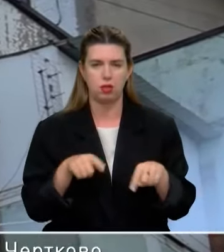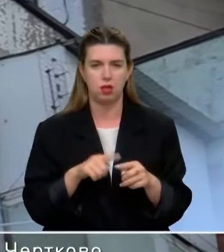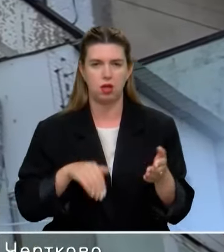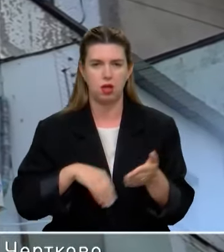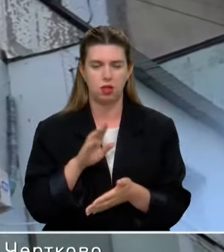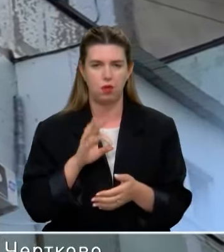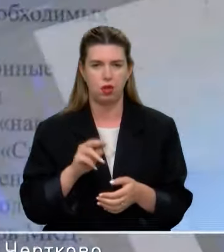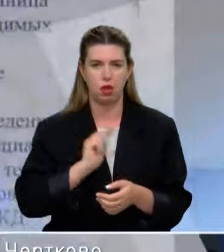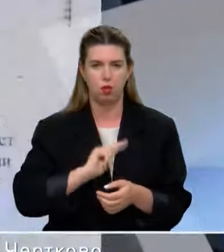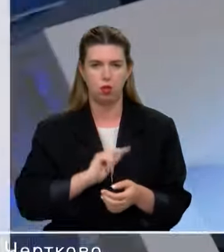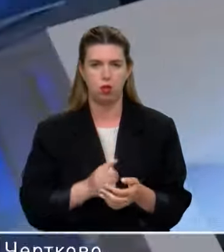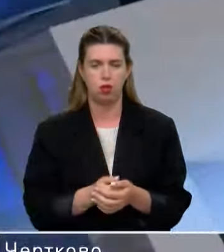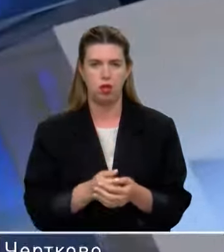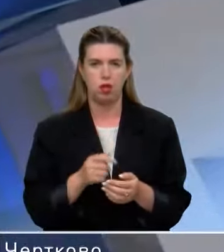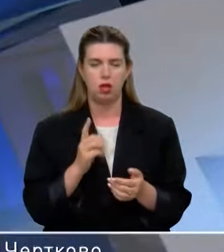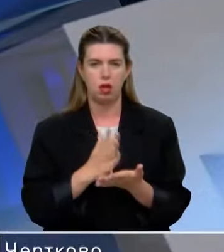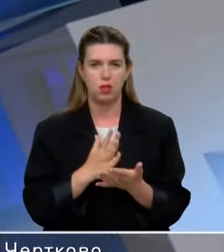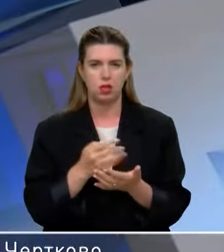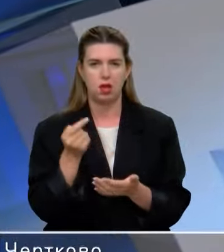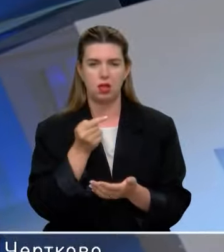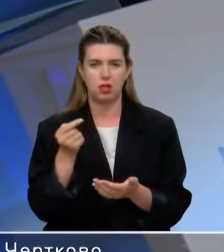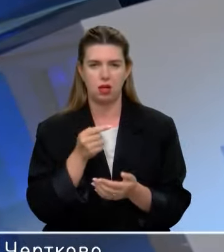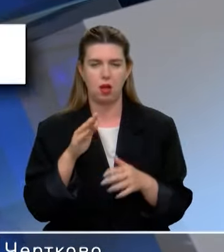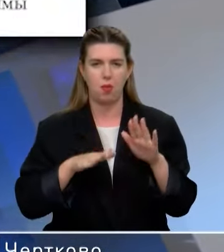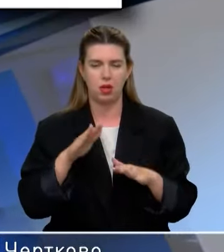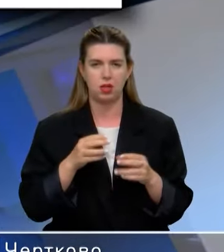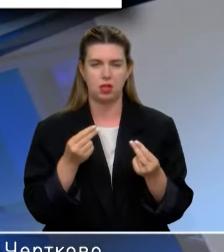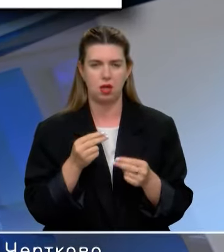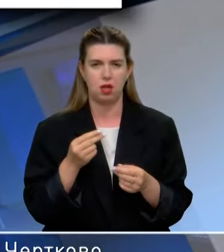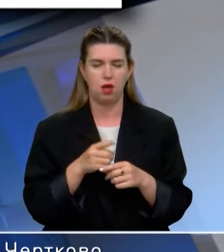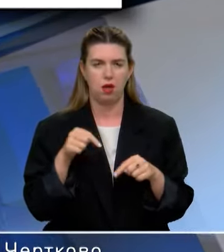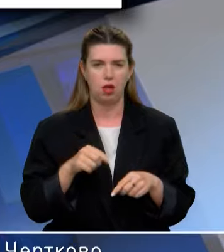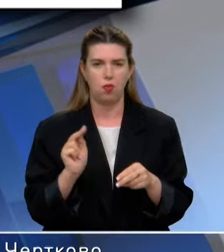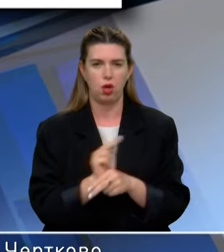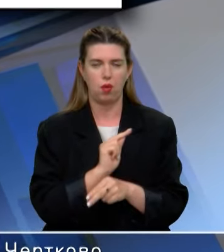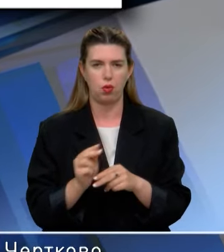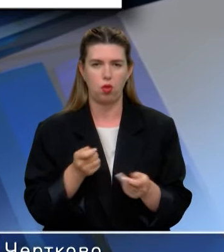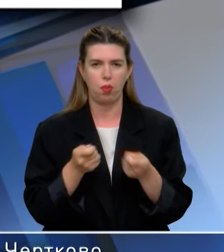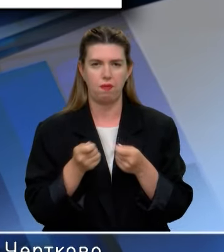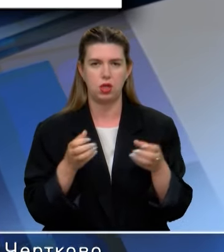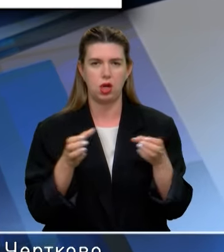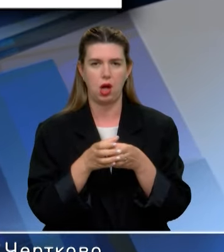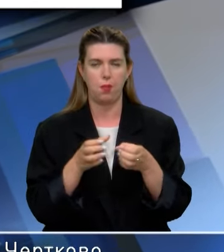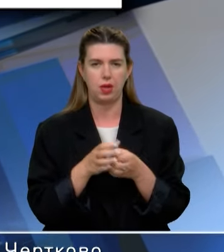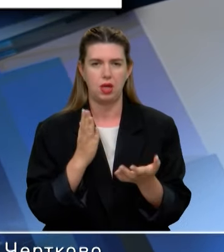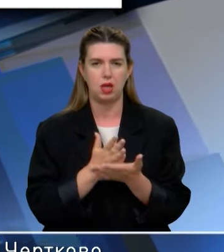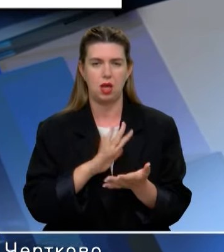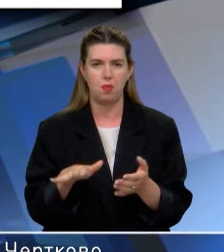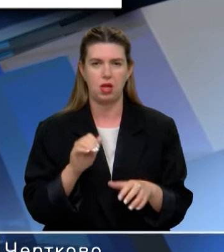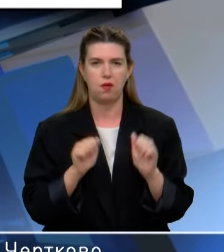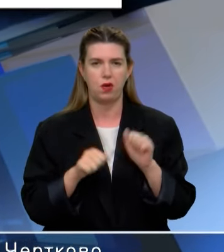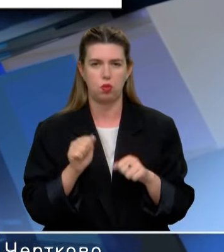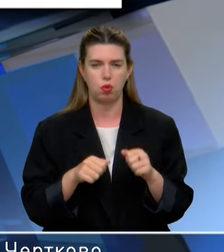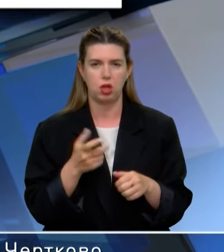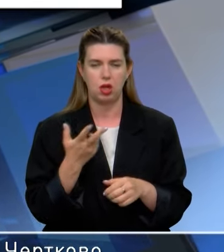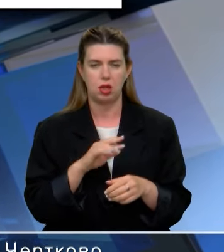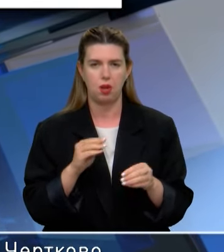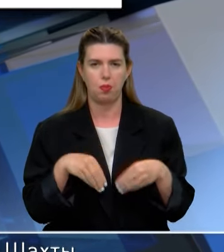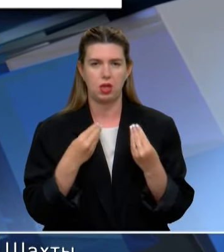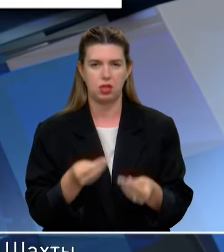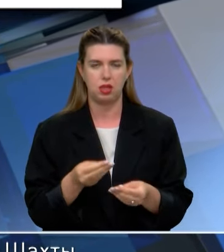отказались от работ при наличии отрицательного баланса средств по текущему ремонту управляющая компания не имеет возможности для